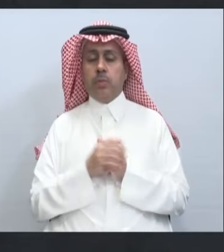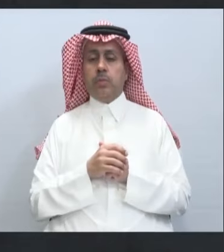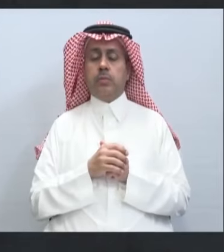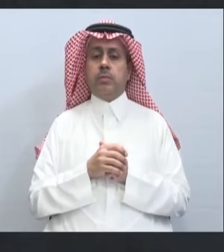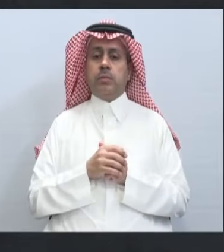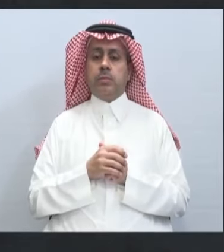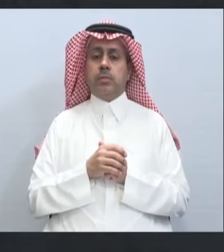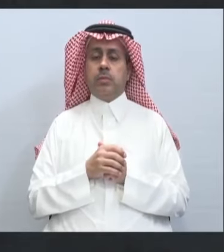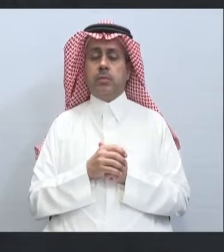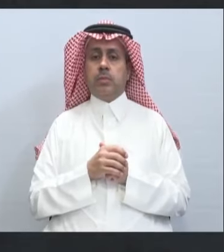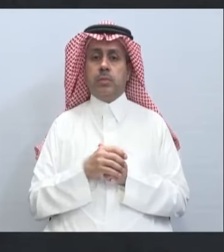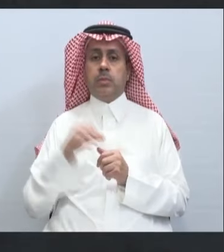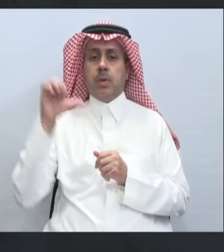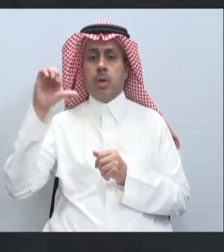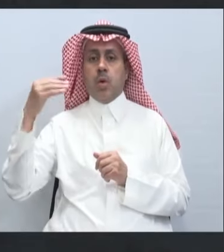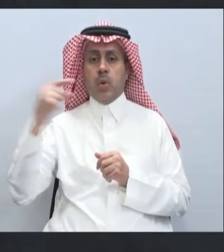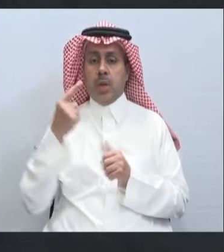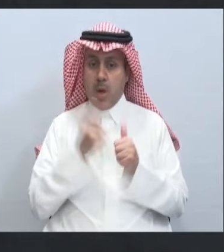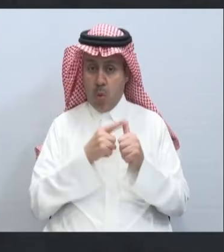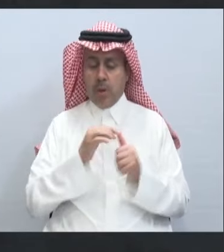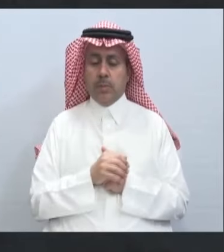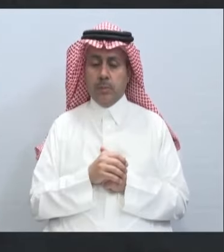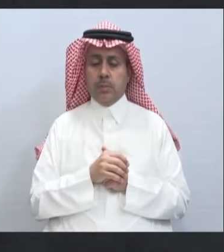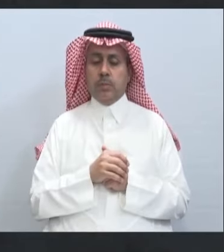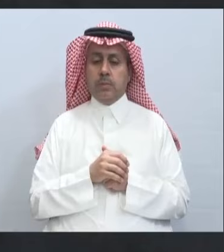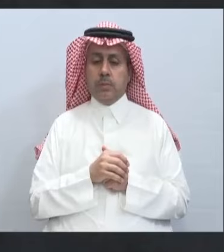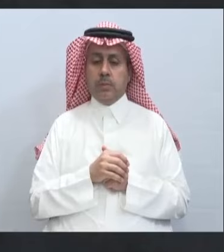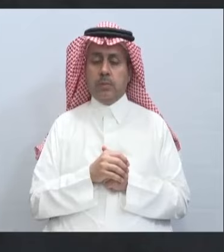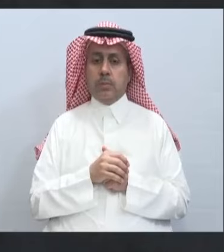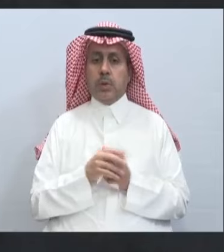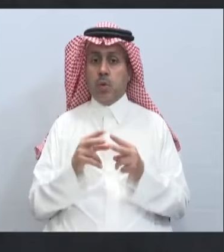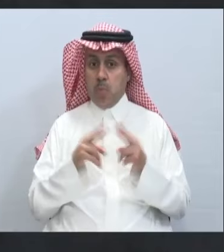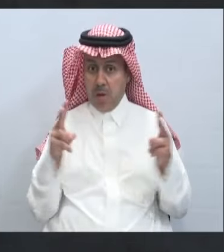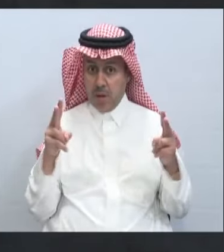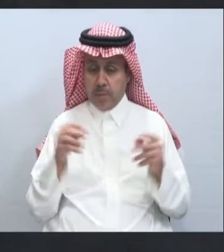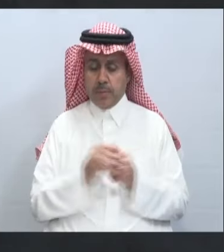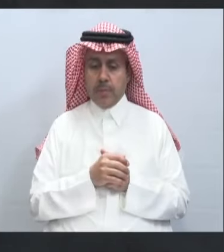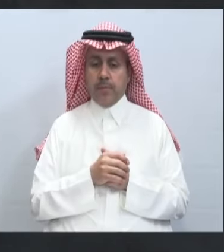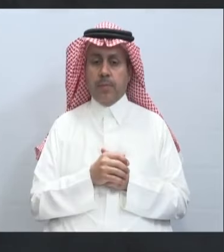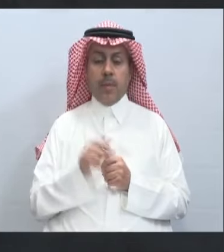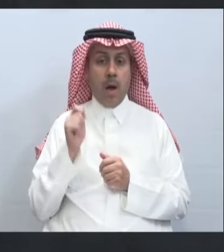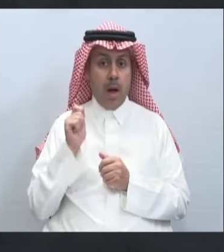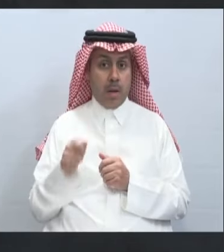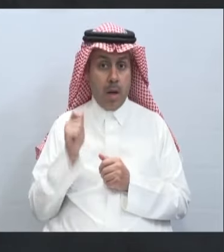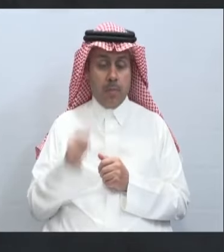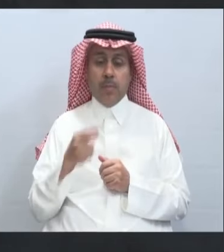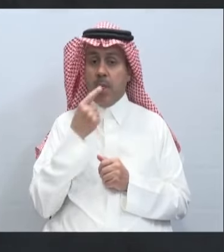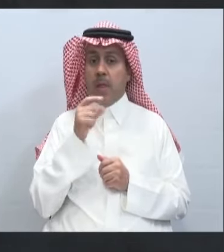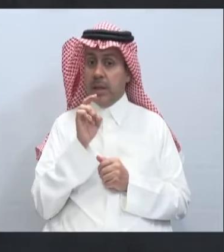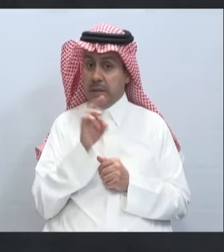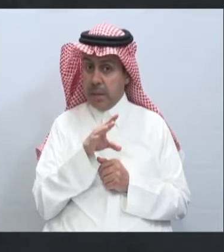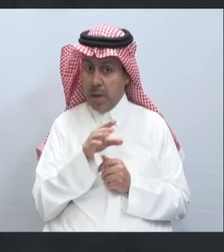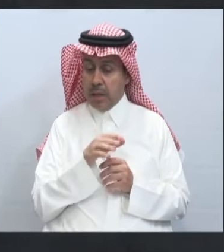وبناتي في هذه الوحده الاولى مازلنا في هذه الوحده التي نتحدث فيها عن احكام الدماء